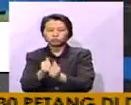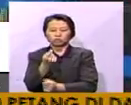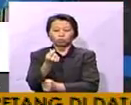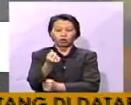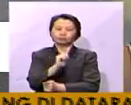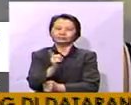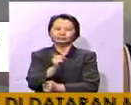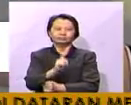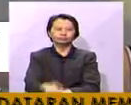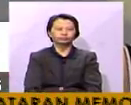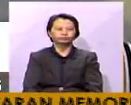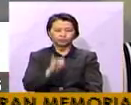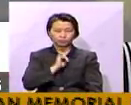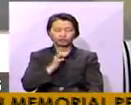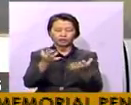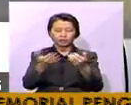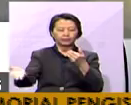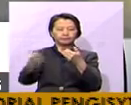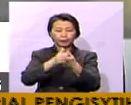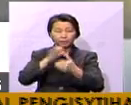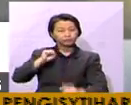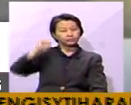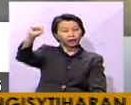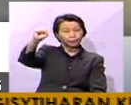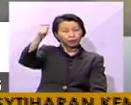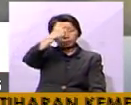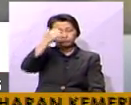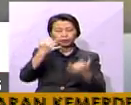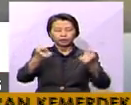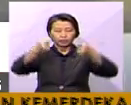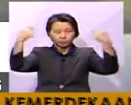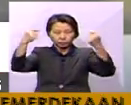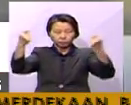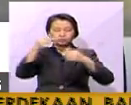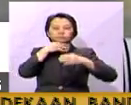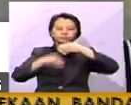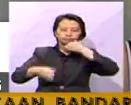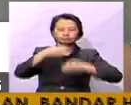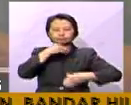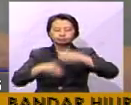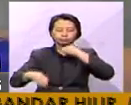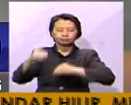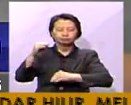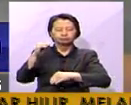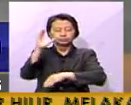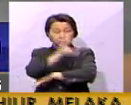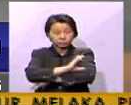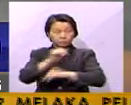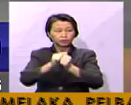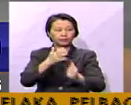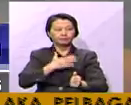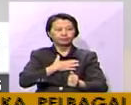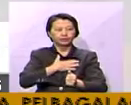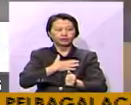ringgit. Saya nak balik ke Sabah sebab nak sambut Christmas dengan my family, but